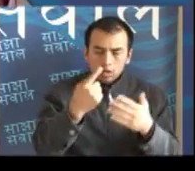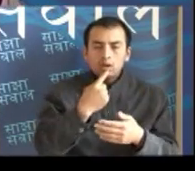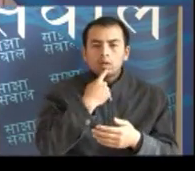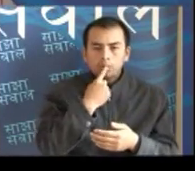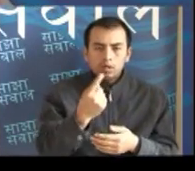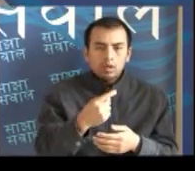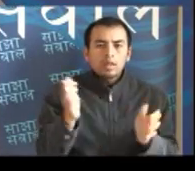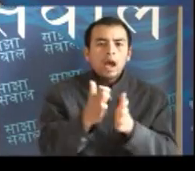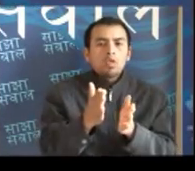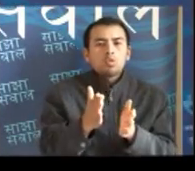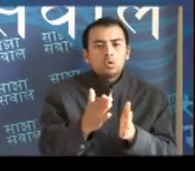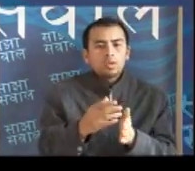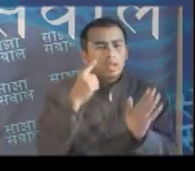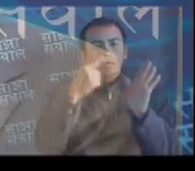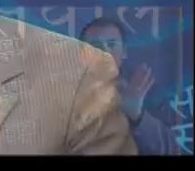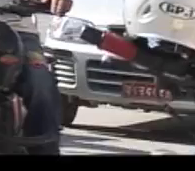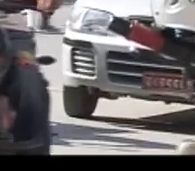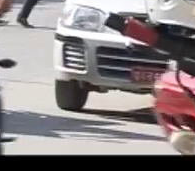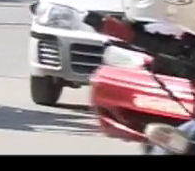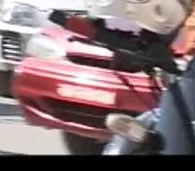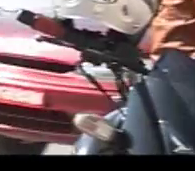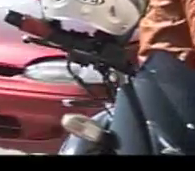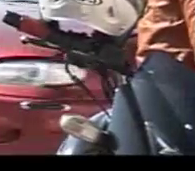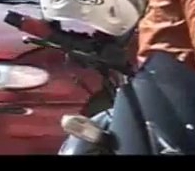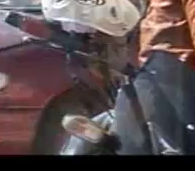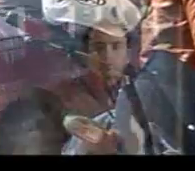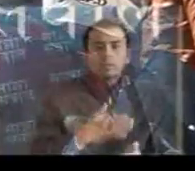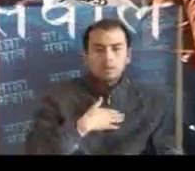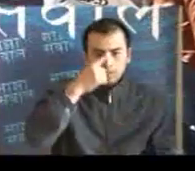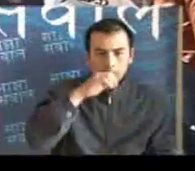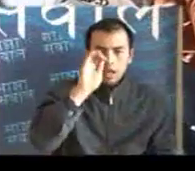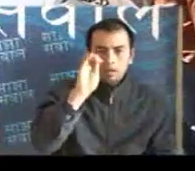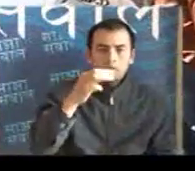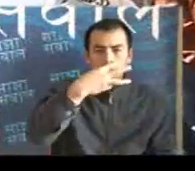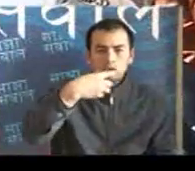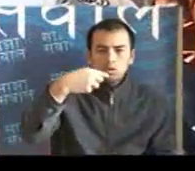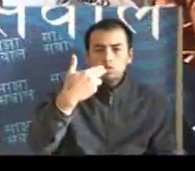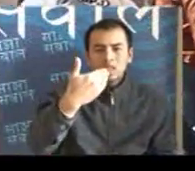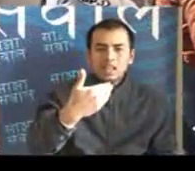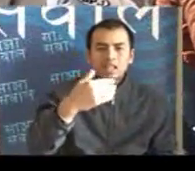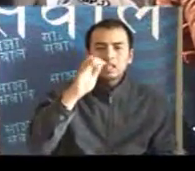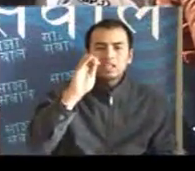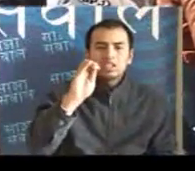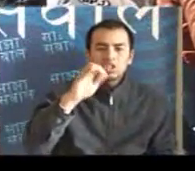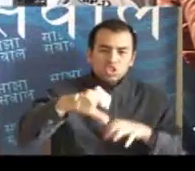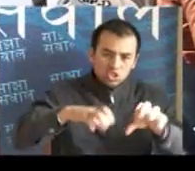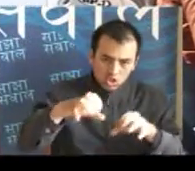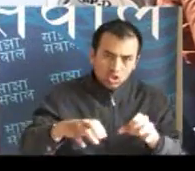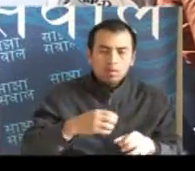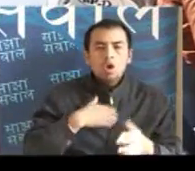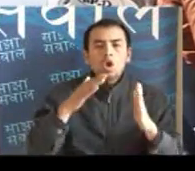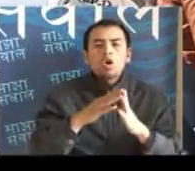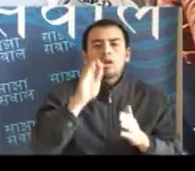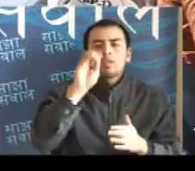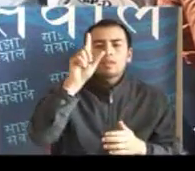नभएको एउटा संक्षिप्त सामग्री यहाँनिर राख्न चाहन्छौँ। मेरो नाम सुनिल सिंह हो, मेरो घर चाहिँ साँखु